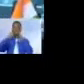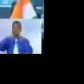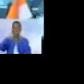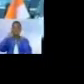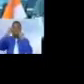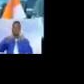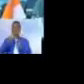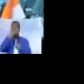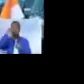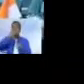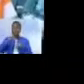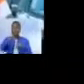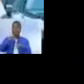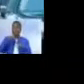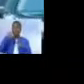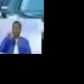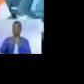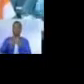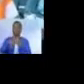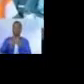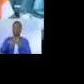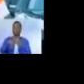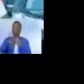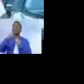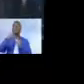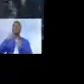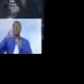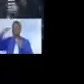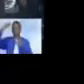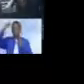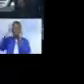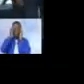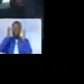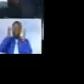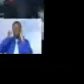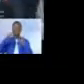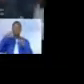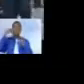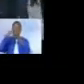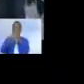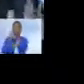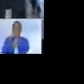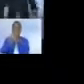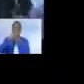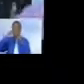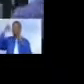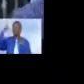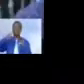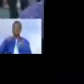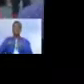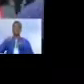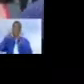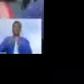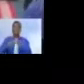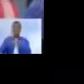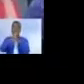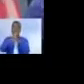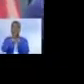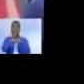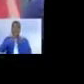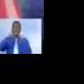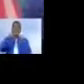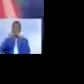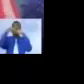mieux choisir que le Maroc, pays leader en Afrique et qui prône un développement solidaire avec le reste